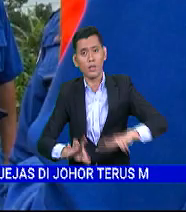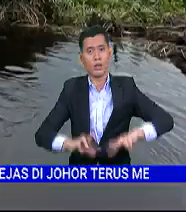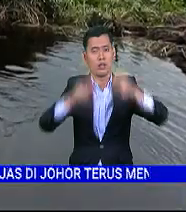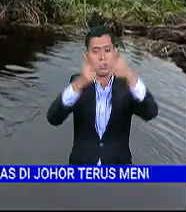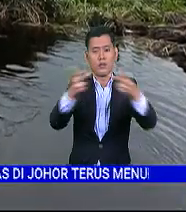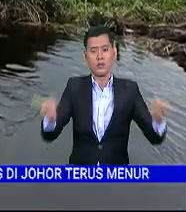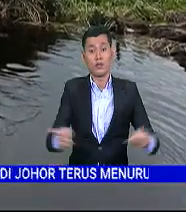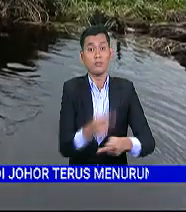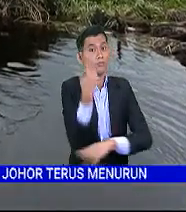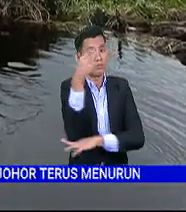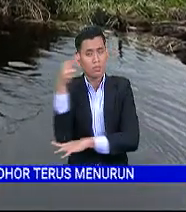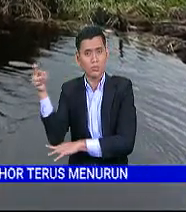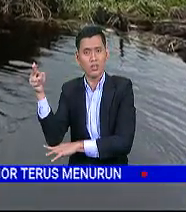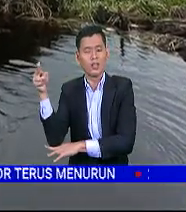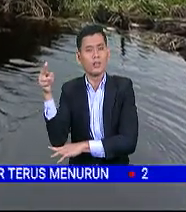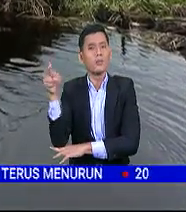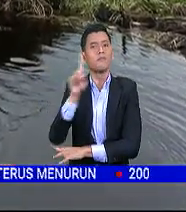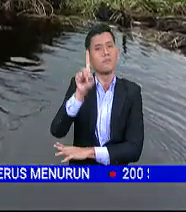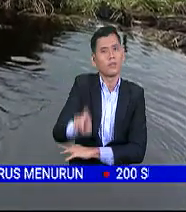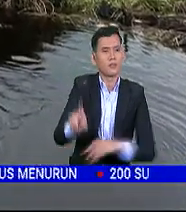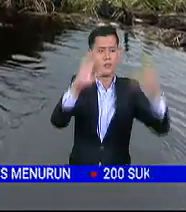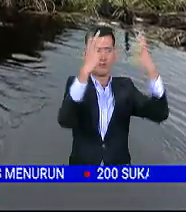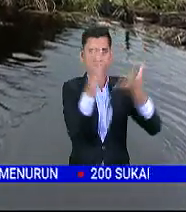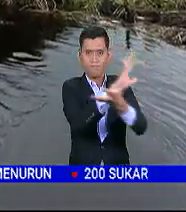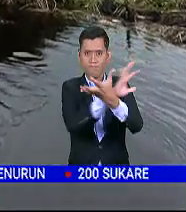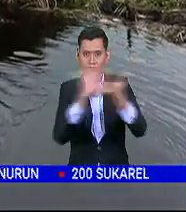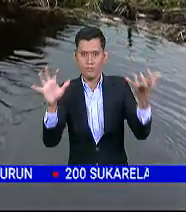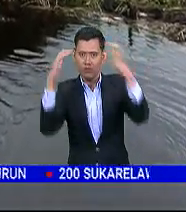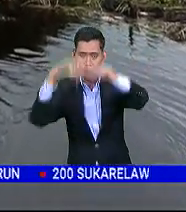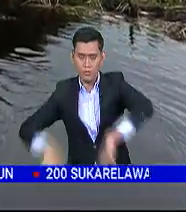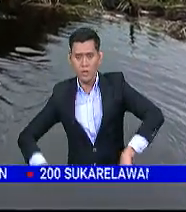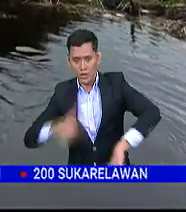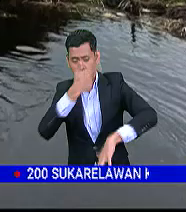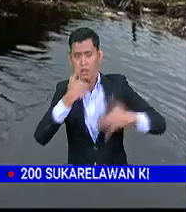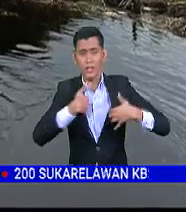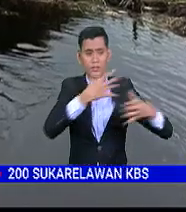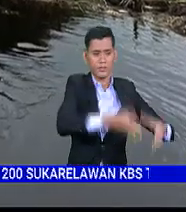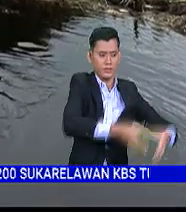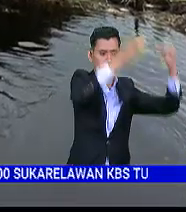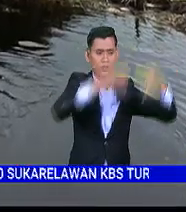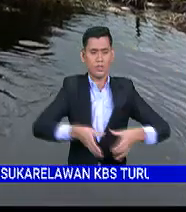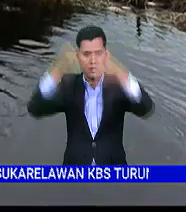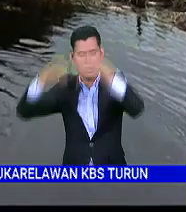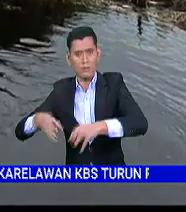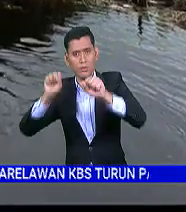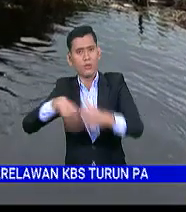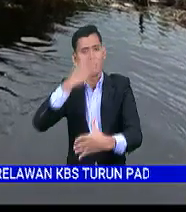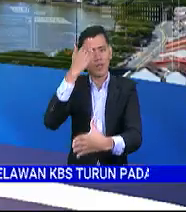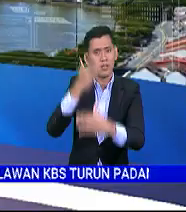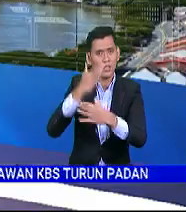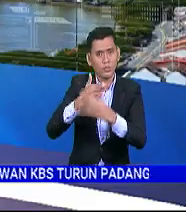simpan Bukit Lima Timur perlu dirobohkan terlebih dahulu kerana banyak tiangnya menghalang aliran sungai.